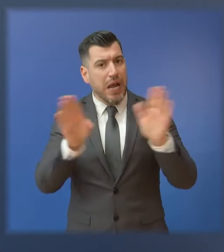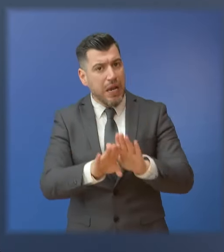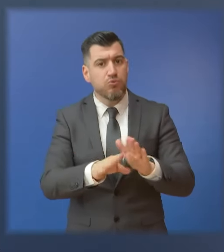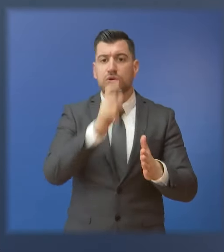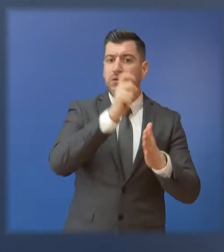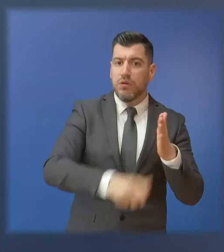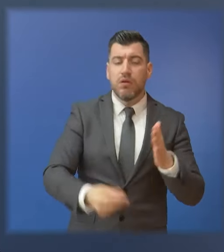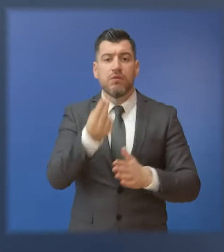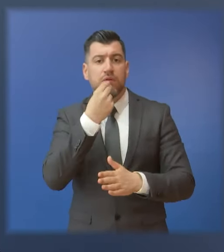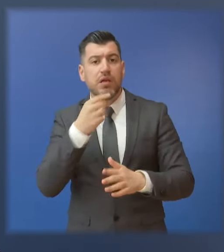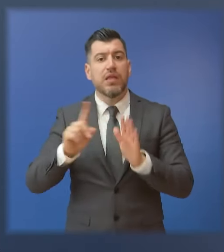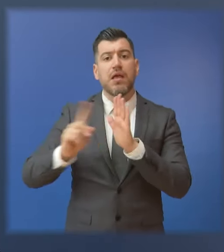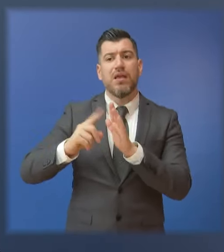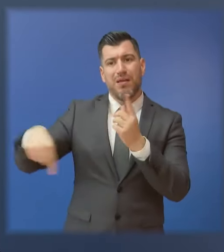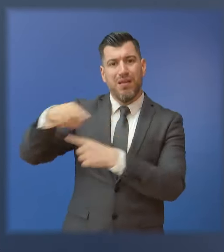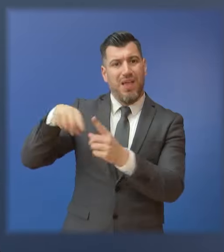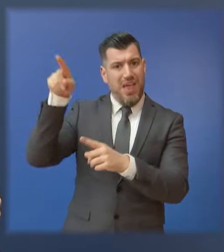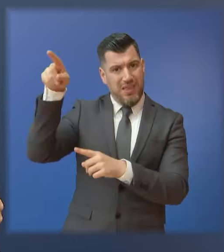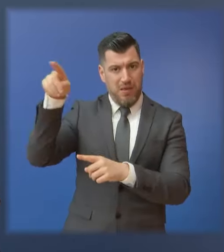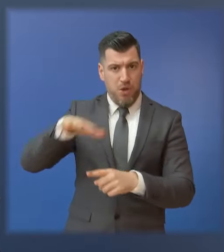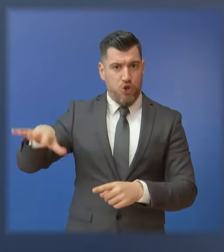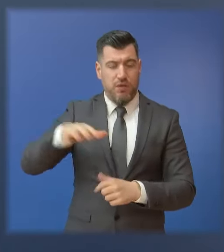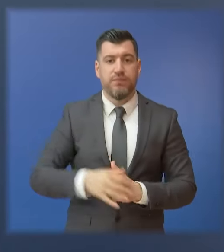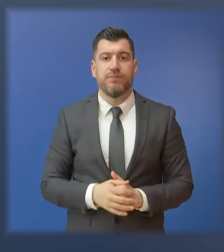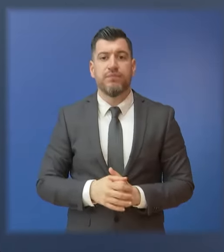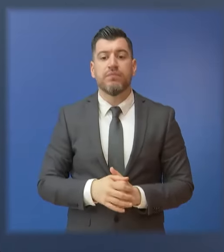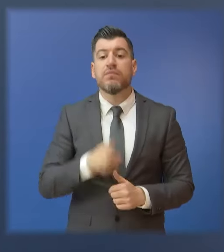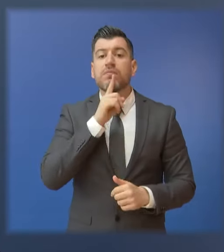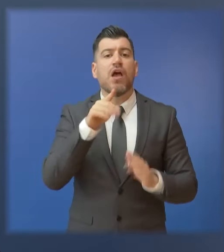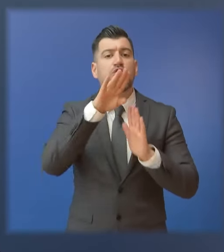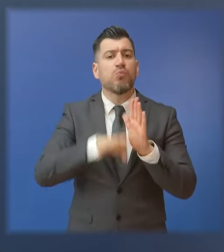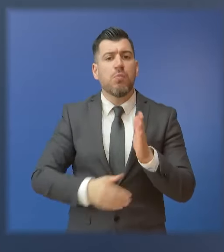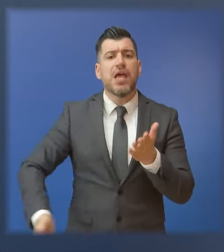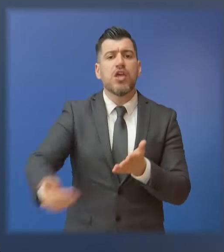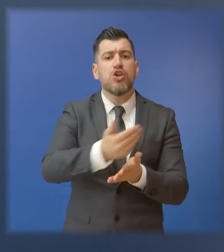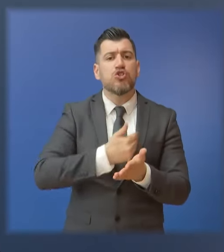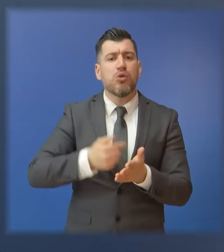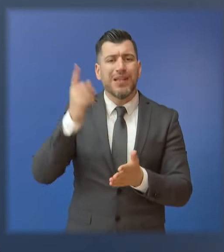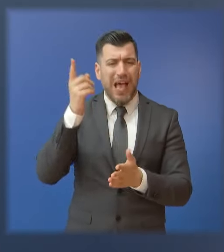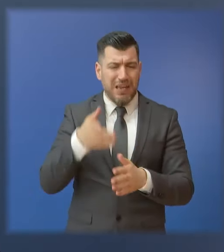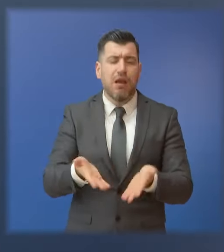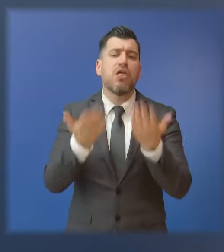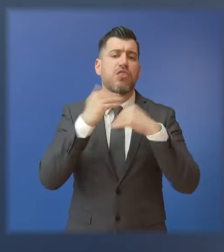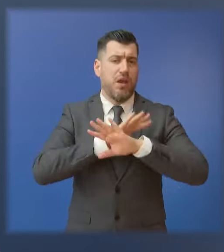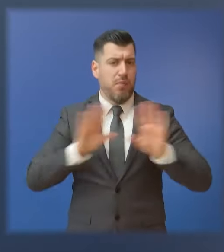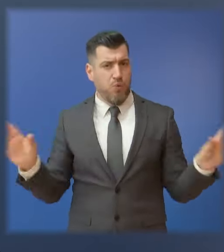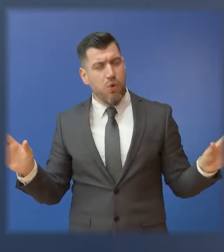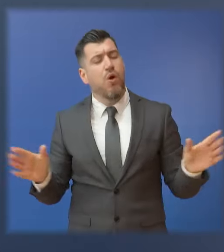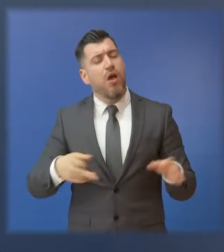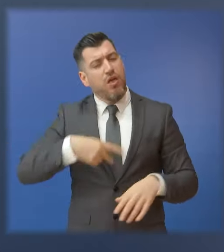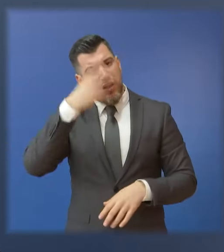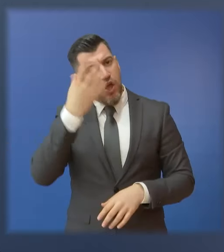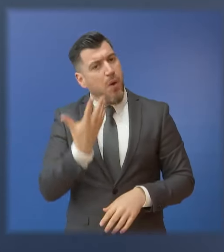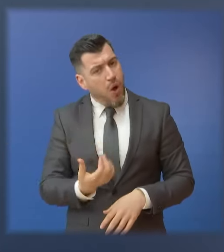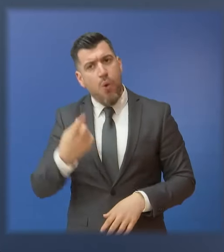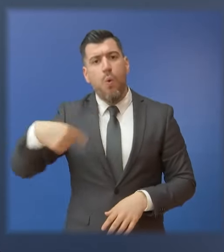τοπικών μεταφορών το πρόγραμμα δεν έχει εισοδηματικά κριτήρια και δικαιούχοι είναι ο φορο οι φορολογικοί κάτοικοι της ελλάδας όσοι δεν